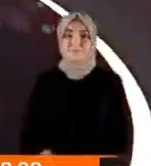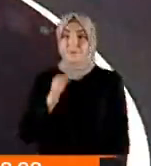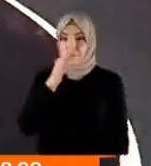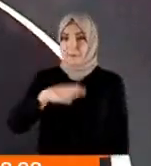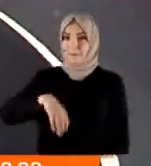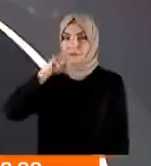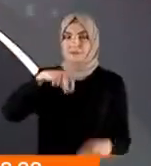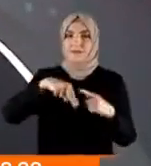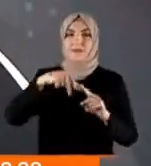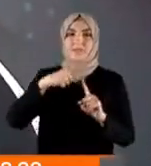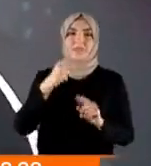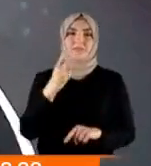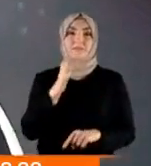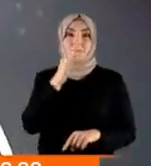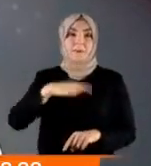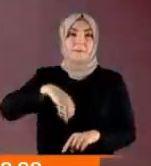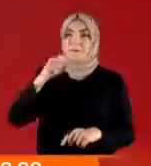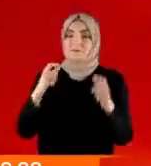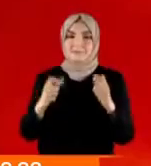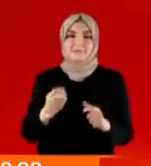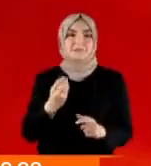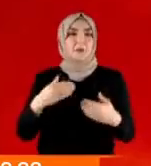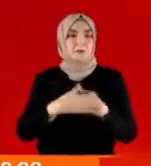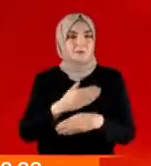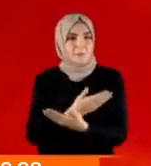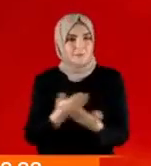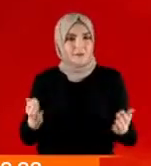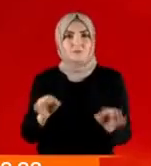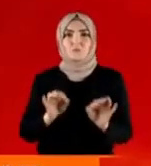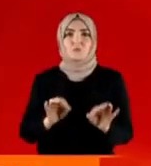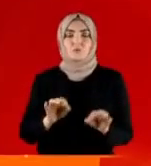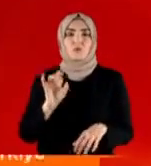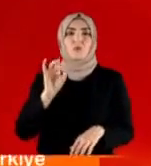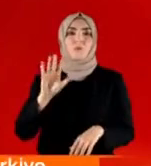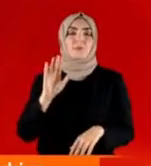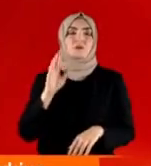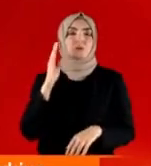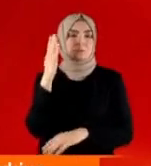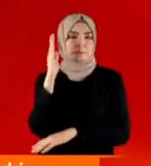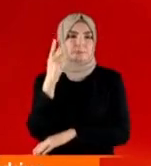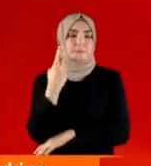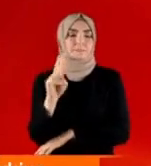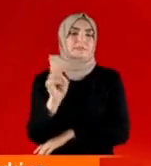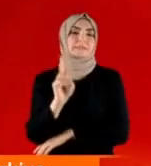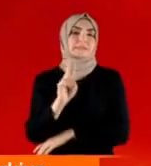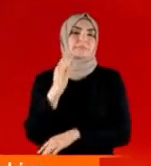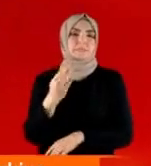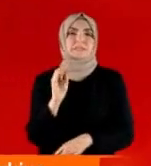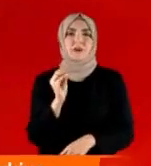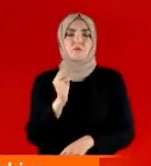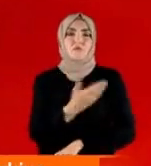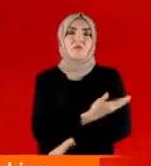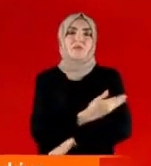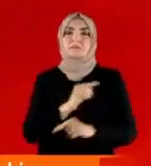Haberin merkezinden, ATV Haber Merkezi'nden iyi akşamlar. Bugün 15 Kasım 2020. Yavru vatan Kıbrıs 37